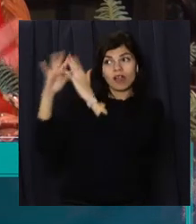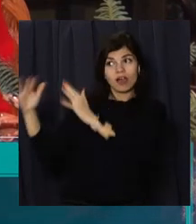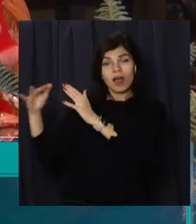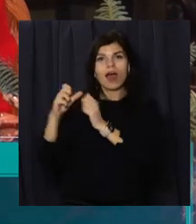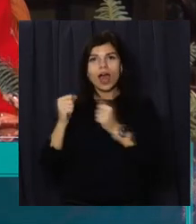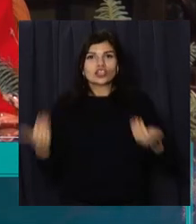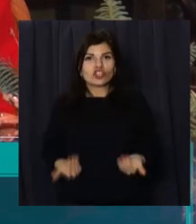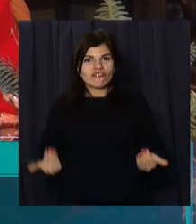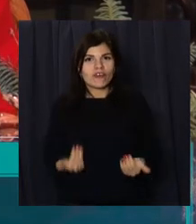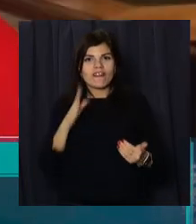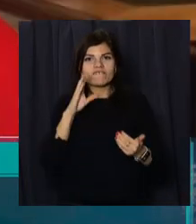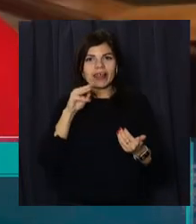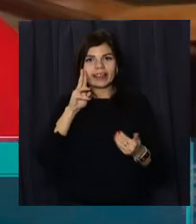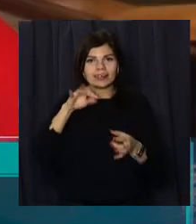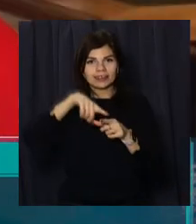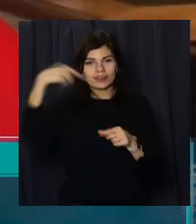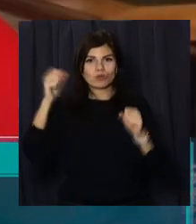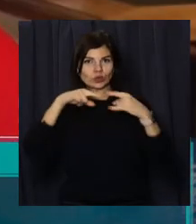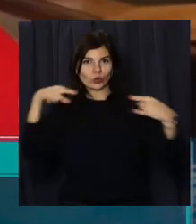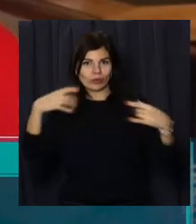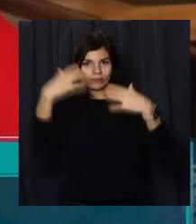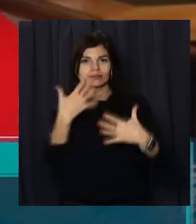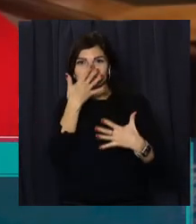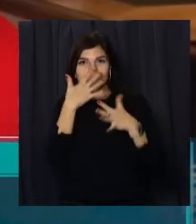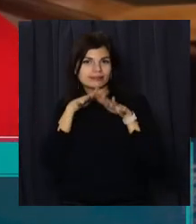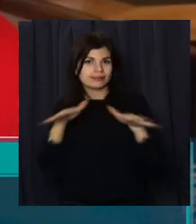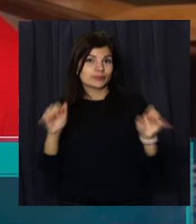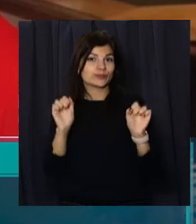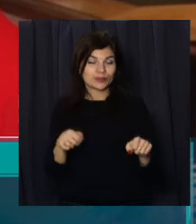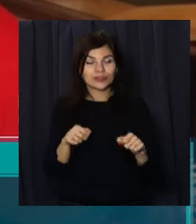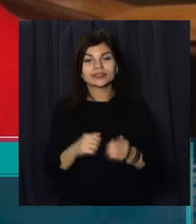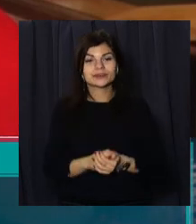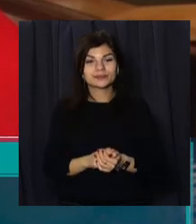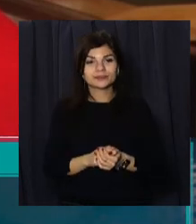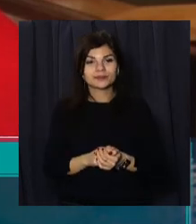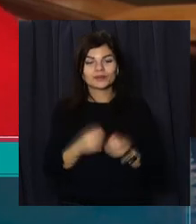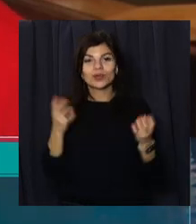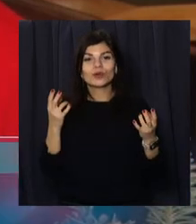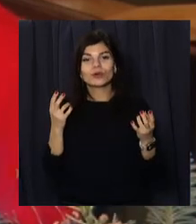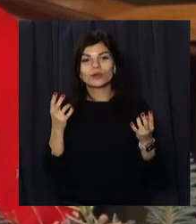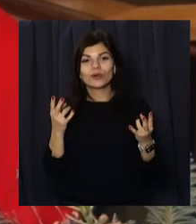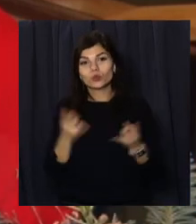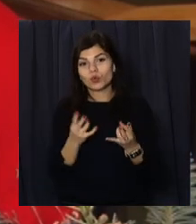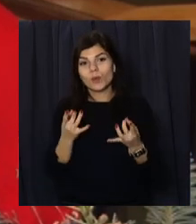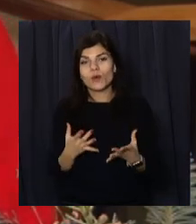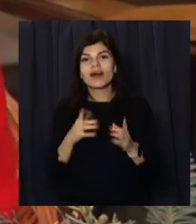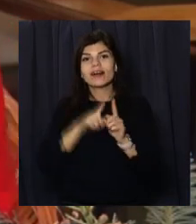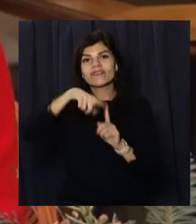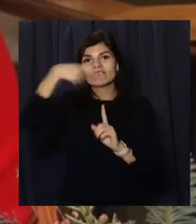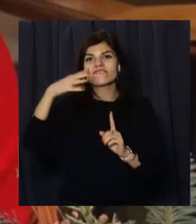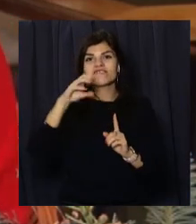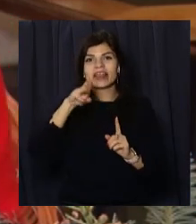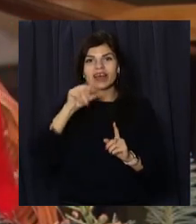из трех небольших композиций. Нужно просто собрать ветки, любые, из них нарезовых, ну,